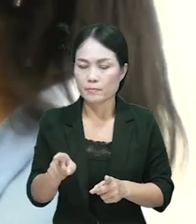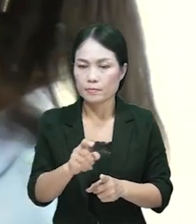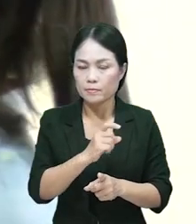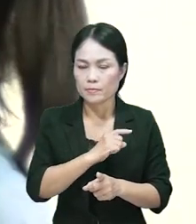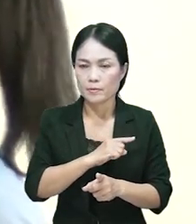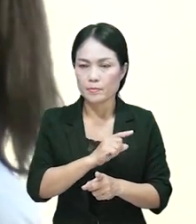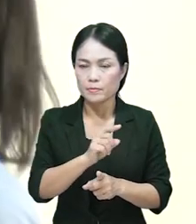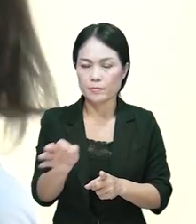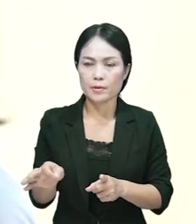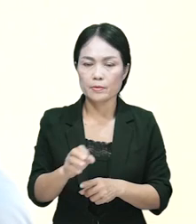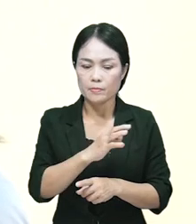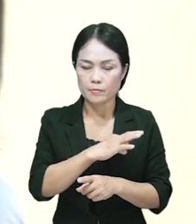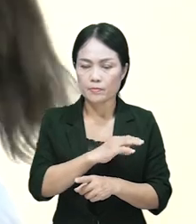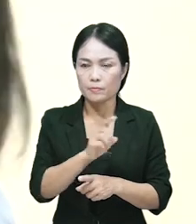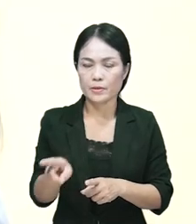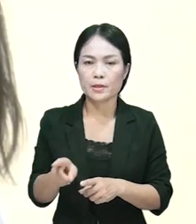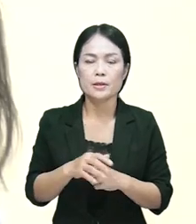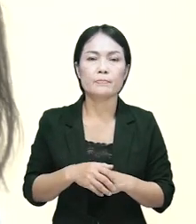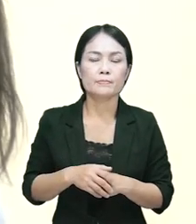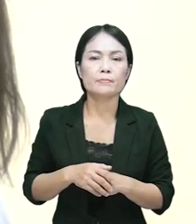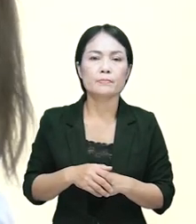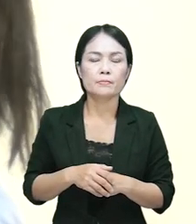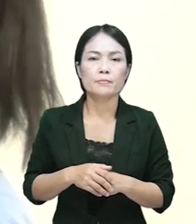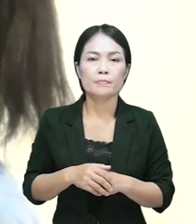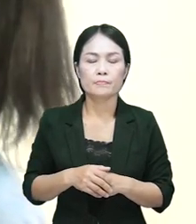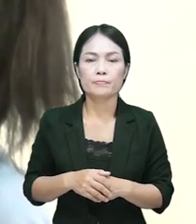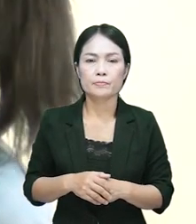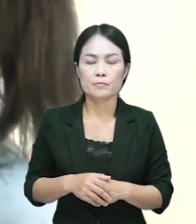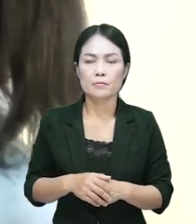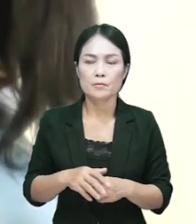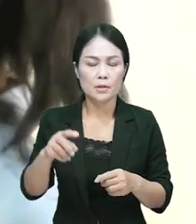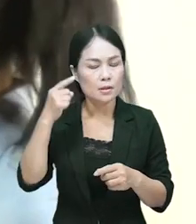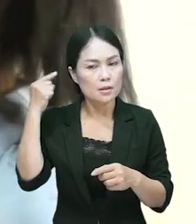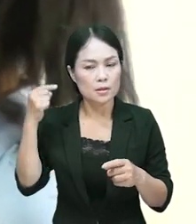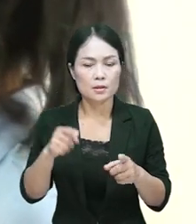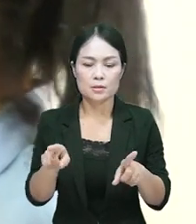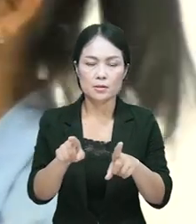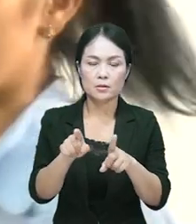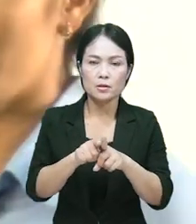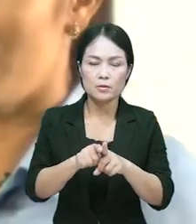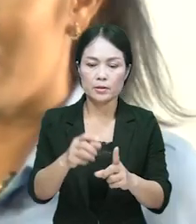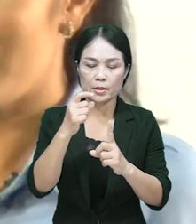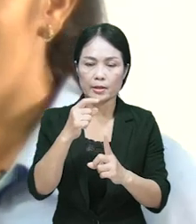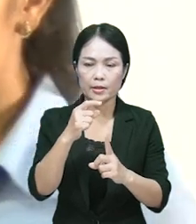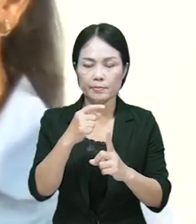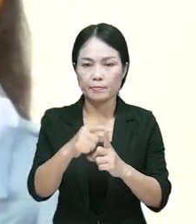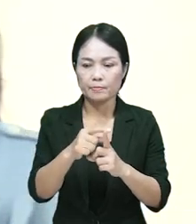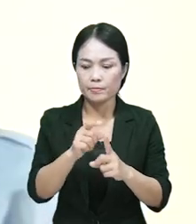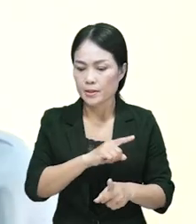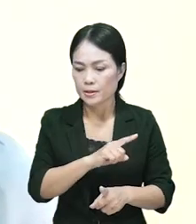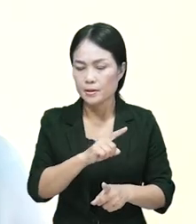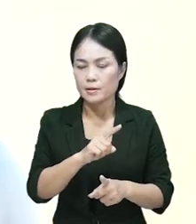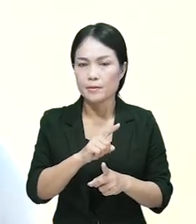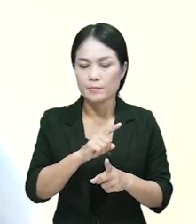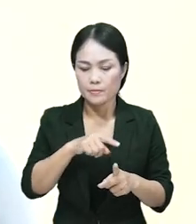ចាសំអានលេខ4ជាមួយអ្នកគ្រូកូនសតិសស័ព្ទសោដូចនឹងពាក្យវាអញ្ចឹងអ្នកគ្រូធ្វើ